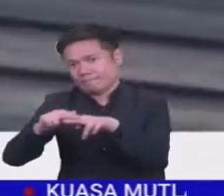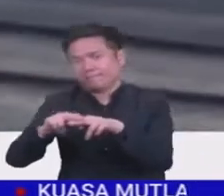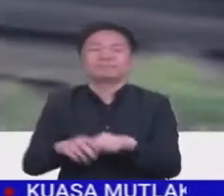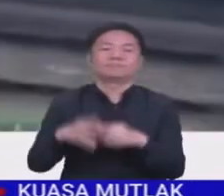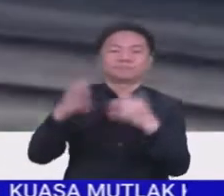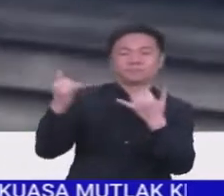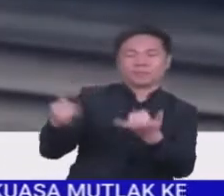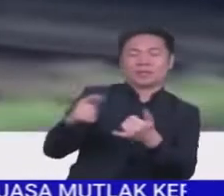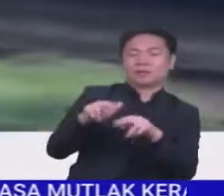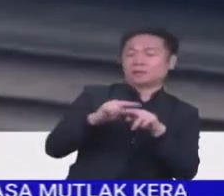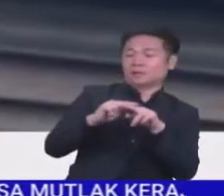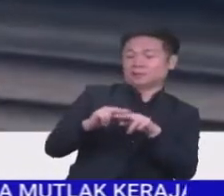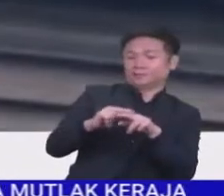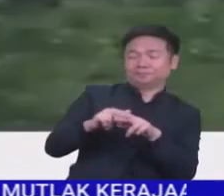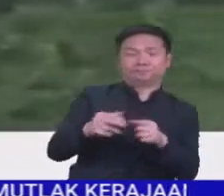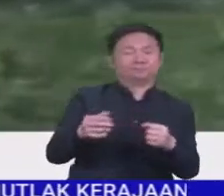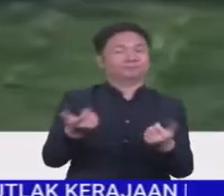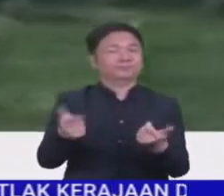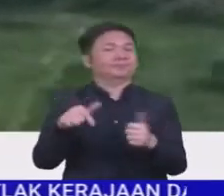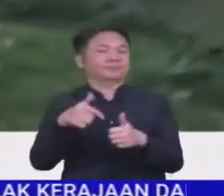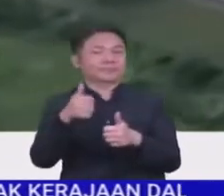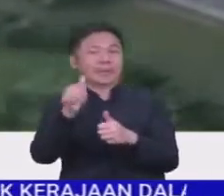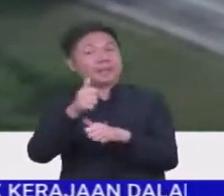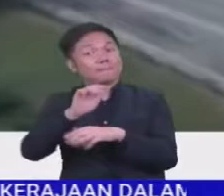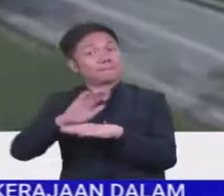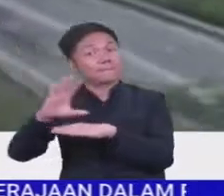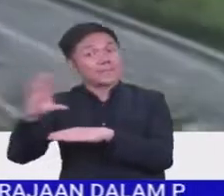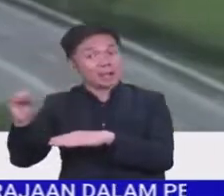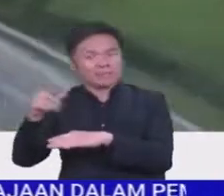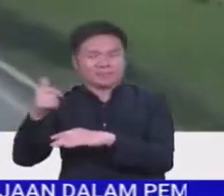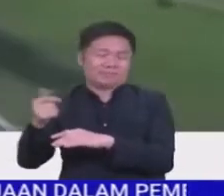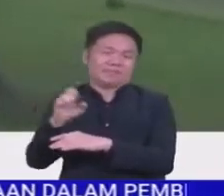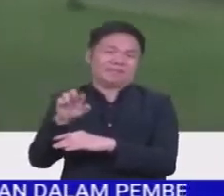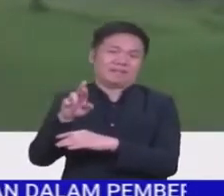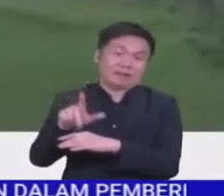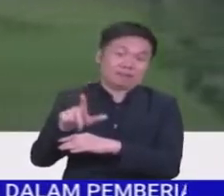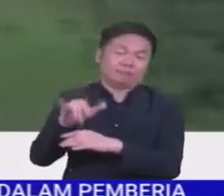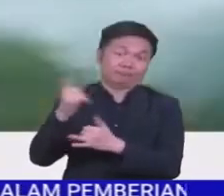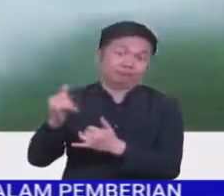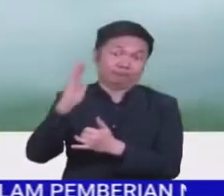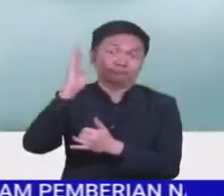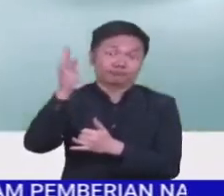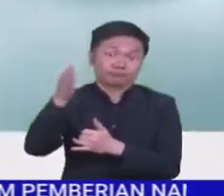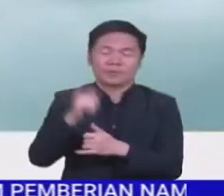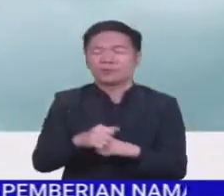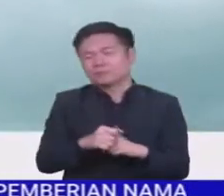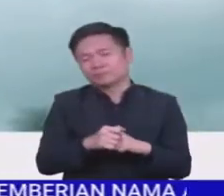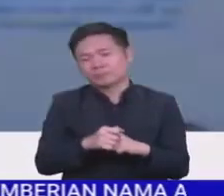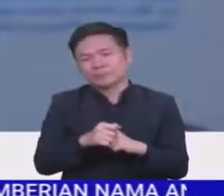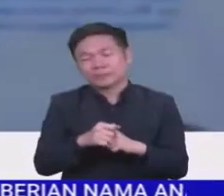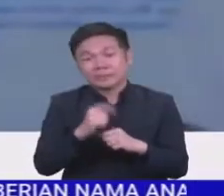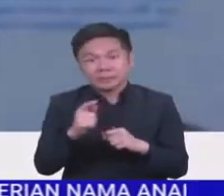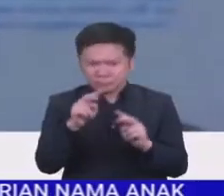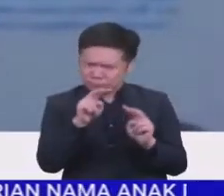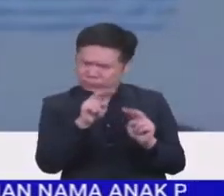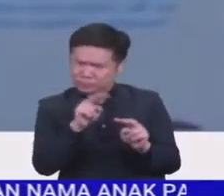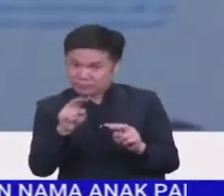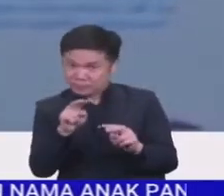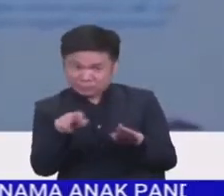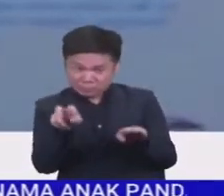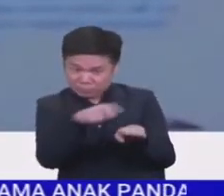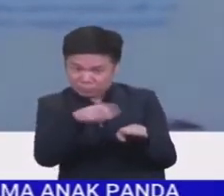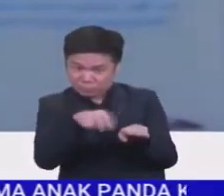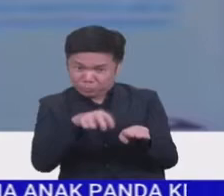Operator perkhidmatan tren KLIA Express dan KLIA Transit itu turut menyatakan pihaknya akan sentiasa meneliti kapasiti